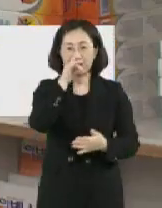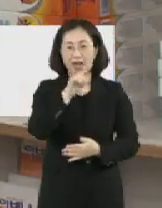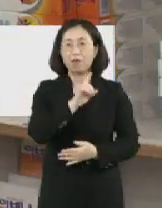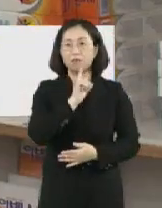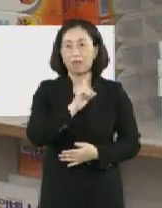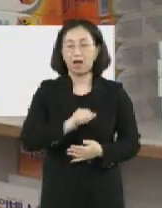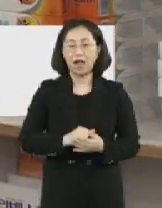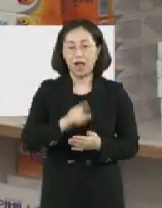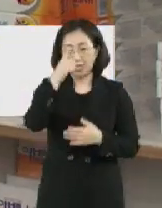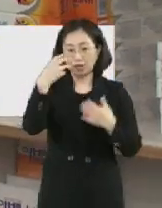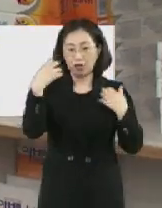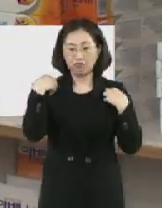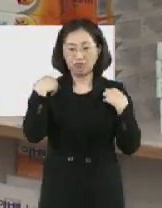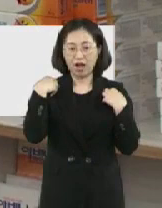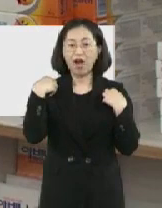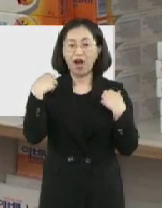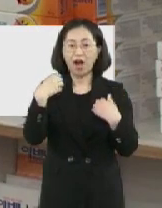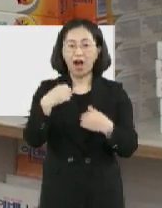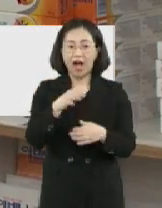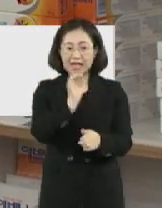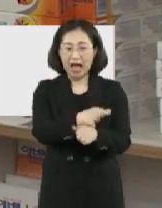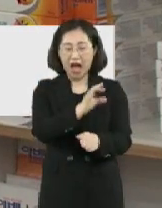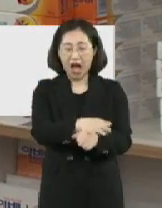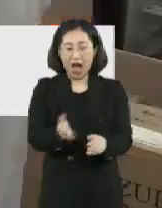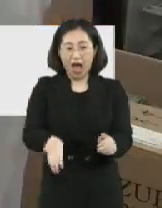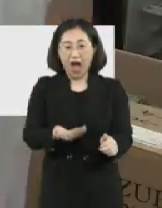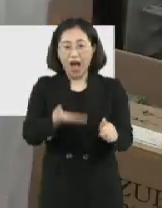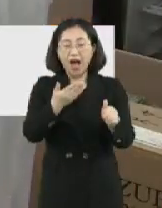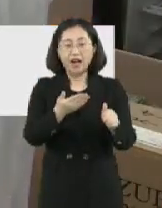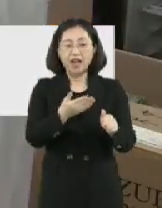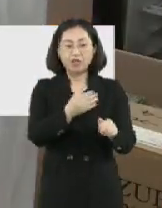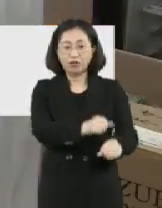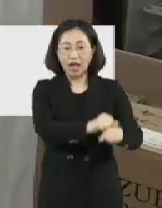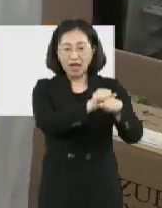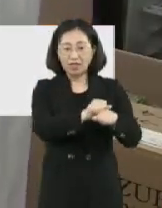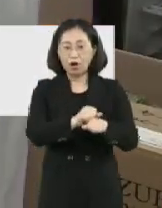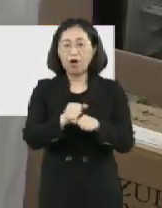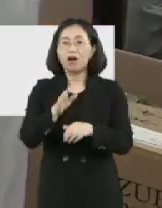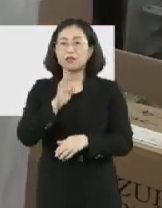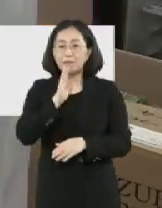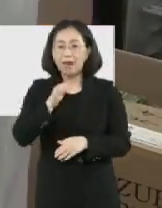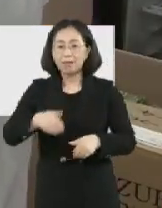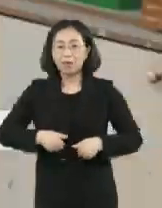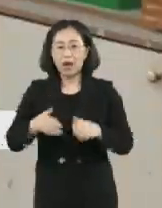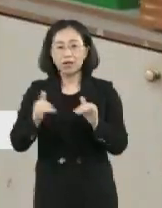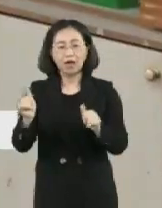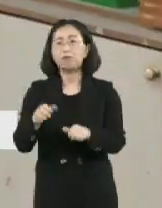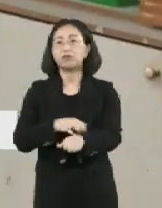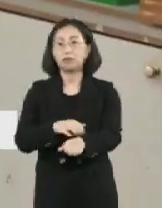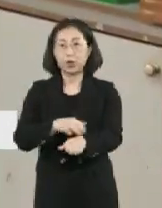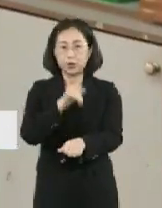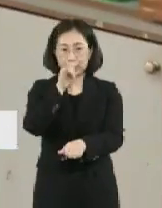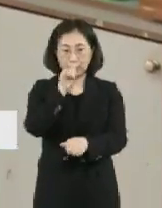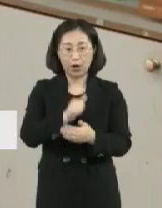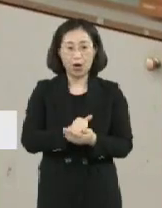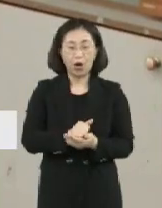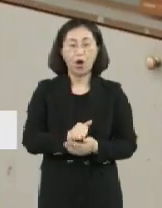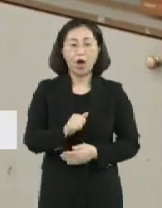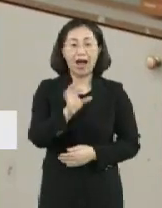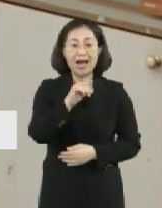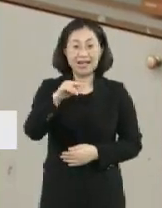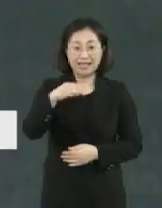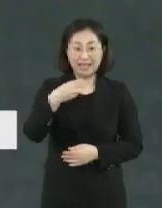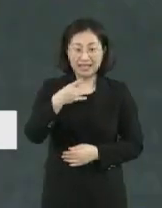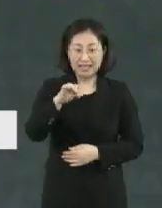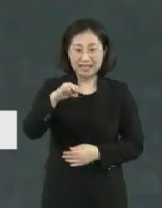않고 정부가 사재기까지 부추겨 정작 필요한 환자까지 불편을 겪는 상황입니다. 약사회는 아세트 아미노펜